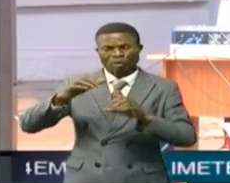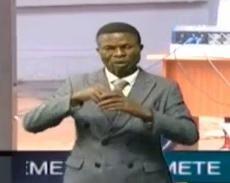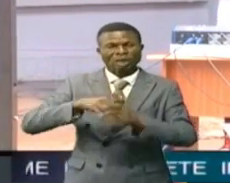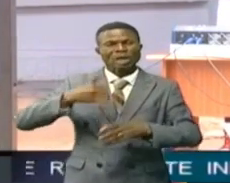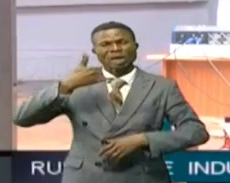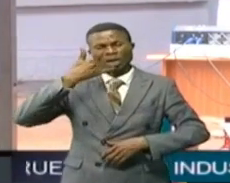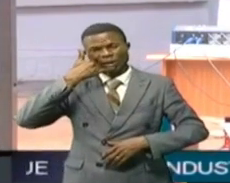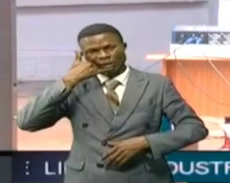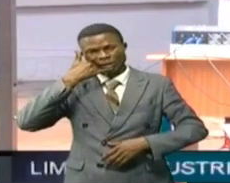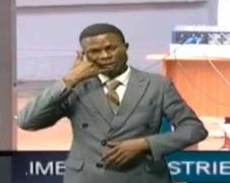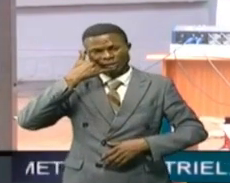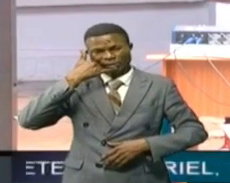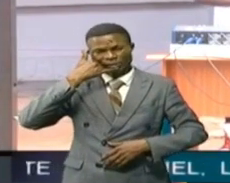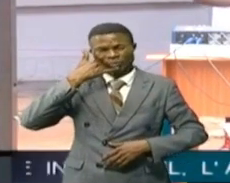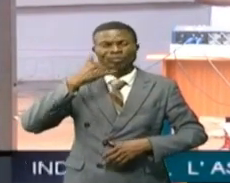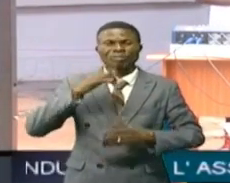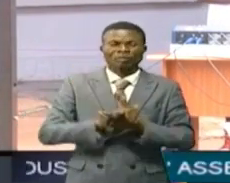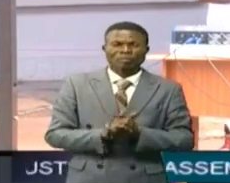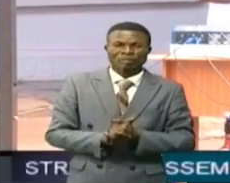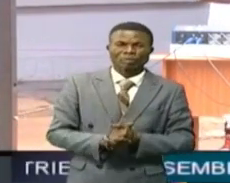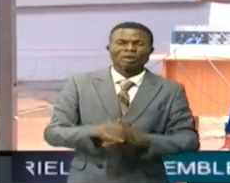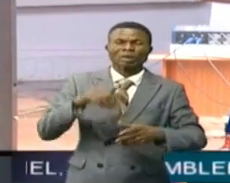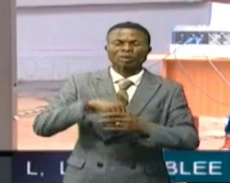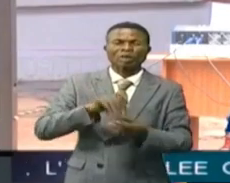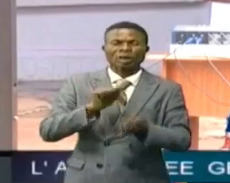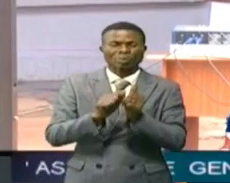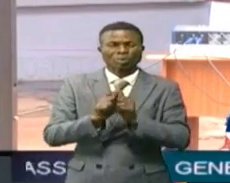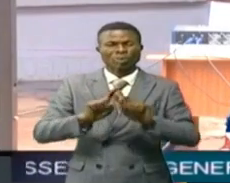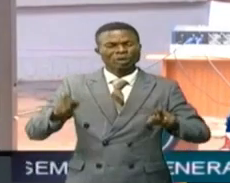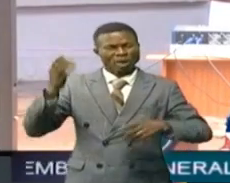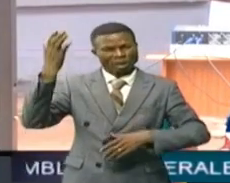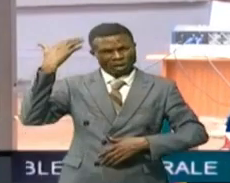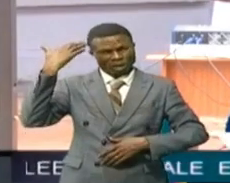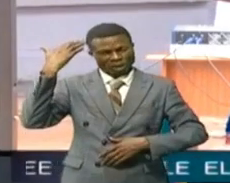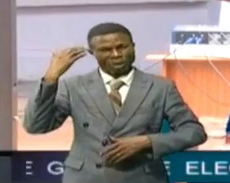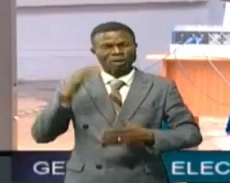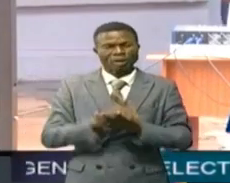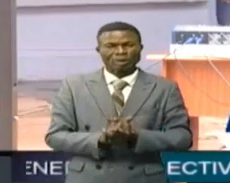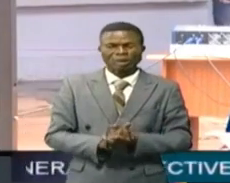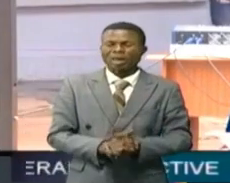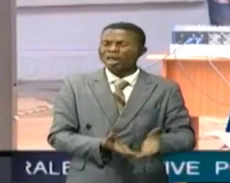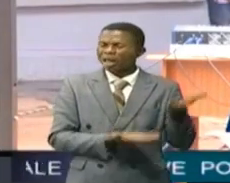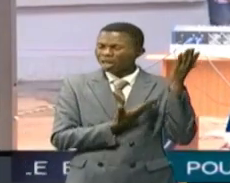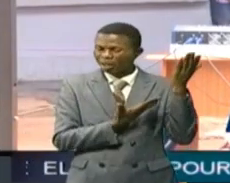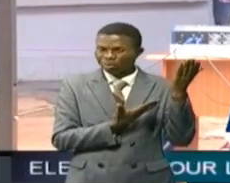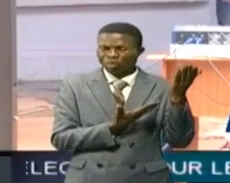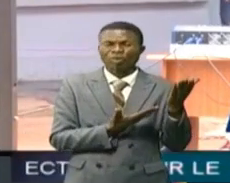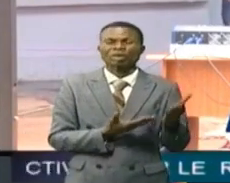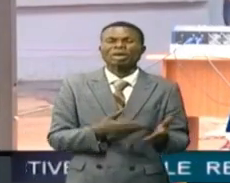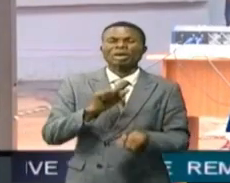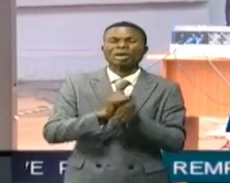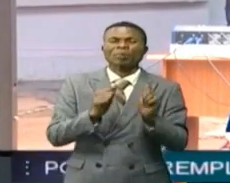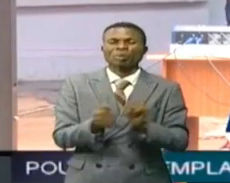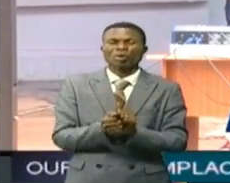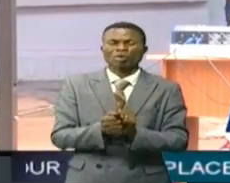communications interplanétaires, ce qui représente l'une des priorités du chef de l'État dans la lutte contre